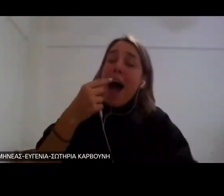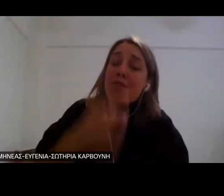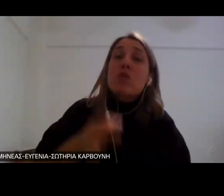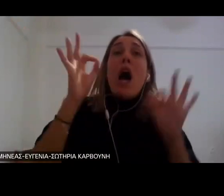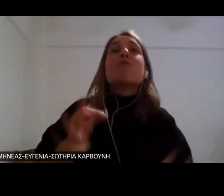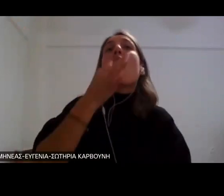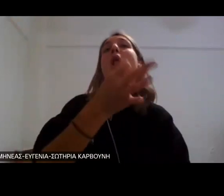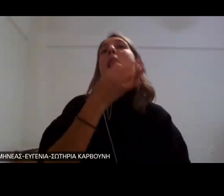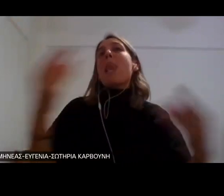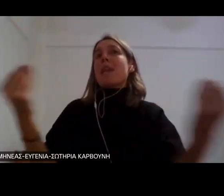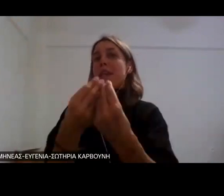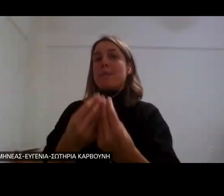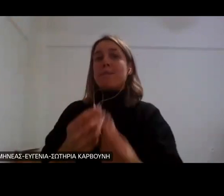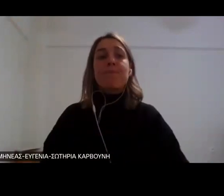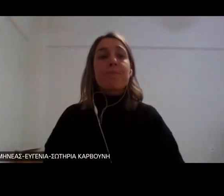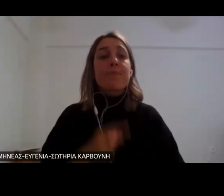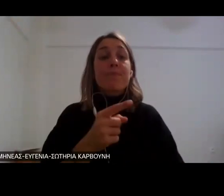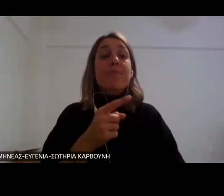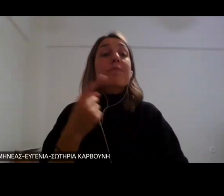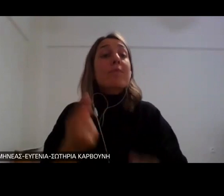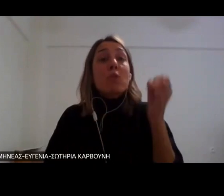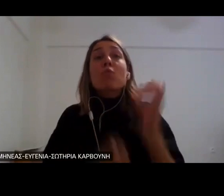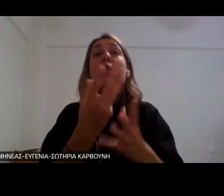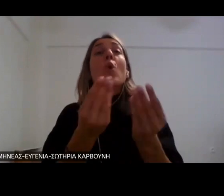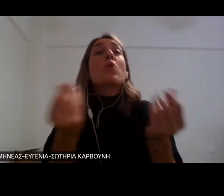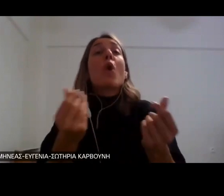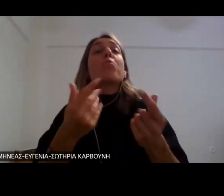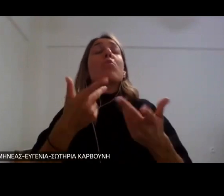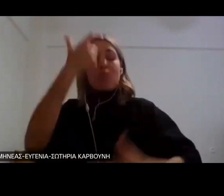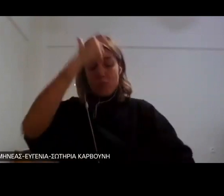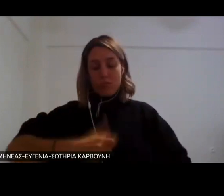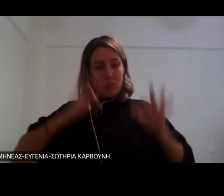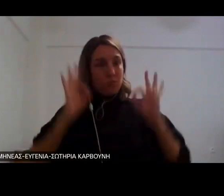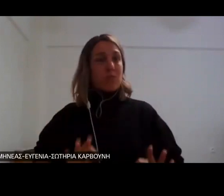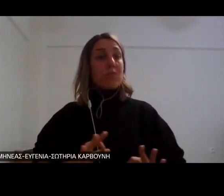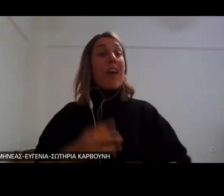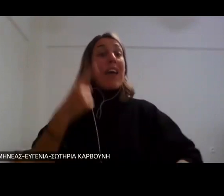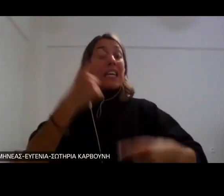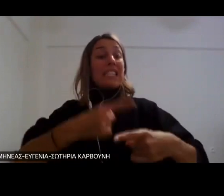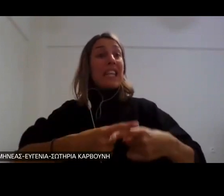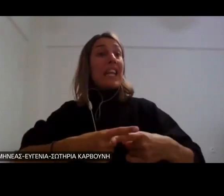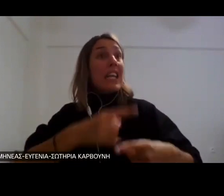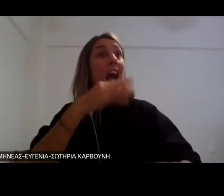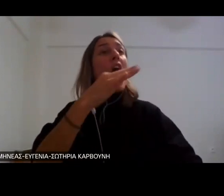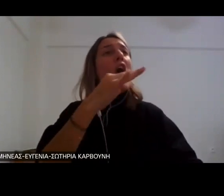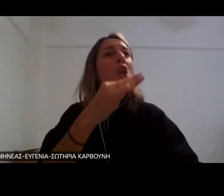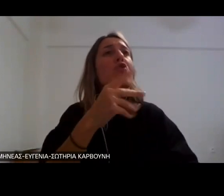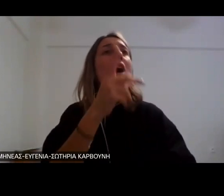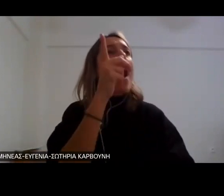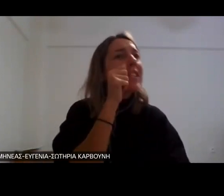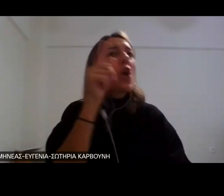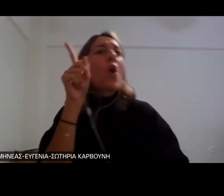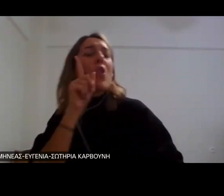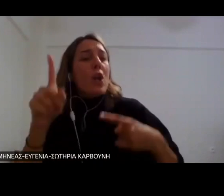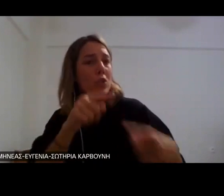γλωσσικά αυτό το δίπλο και αναζητούν νέους τρόπους αυτοπροσδιορισμού. Στα ελληνικά, μια γλώσσα με γραμματικά γένη, η αλληλεγγύη αυτή μοιάζει δύσκολη,